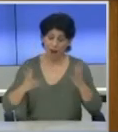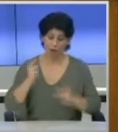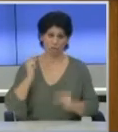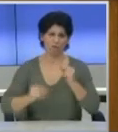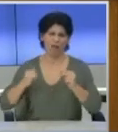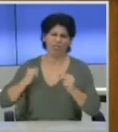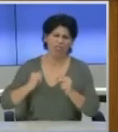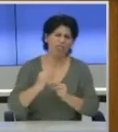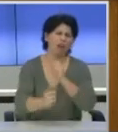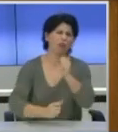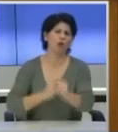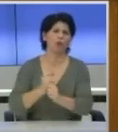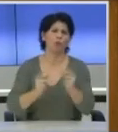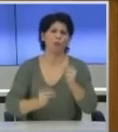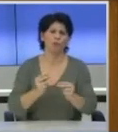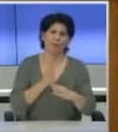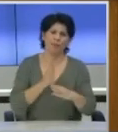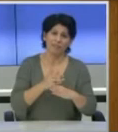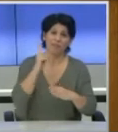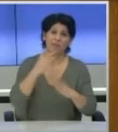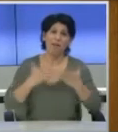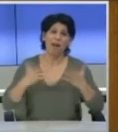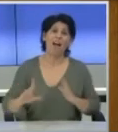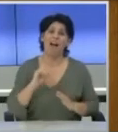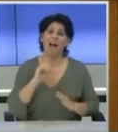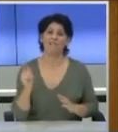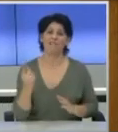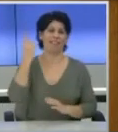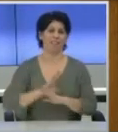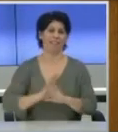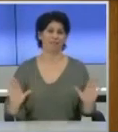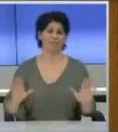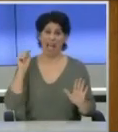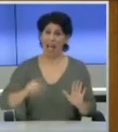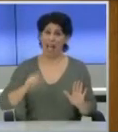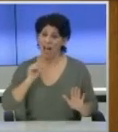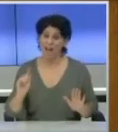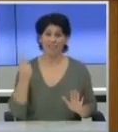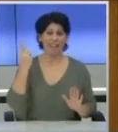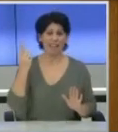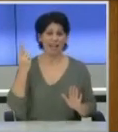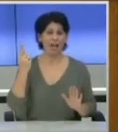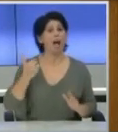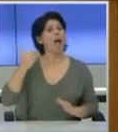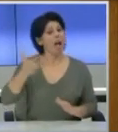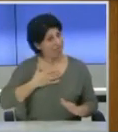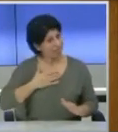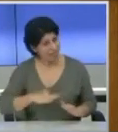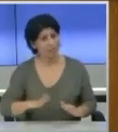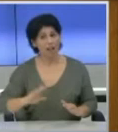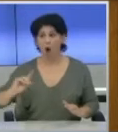πρόβλημα, κρύβεται και μια μεγάλη ευκαιρία. Και αυτή την ευκαιρία θα